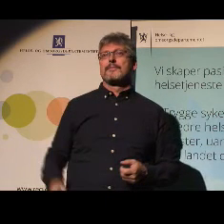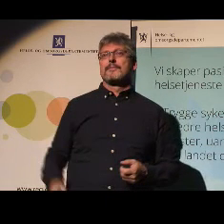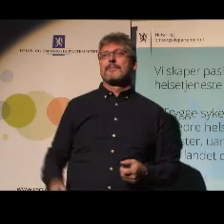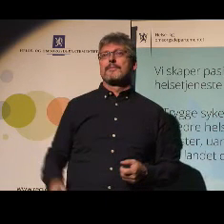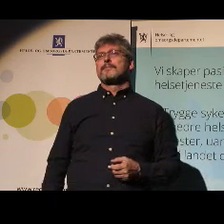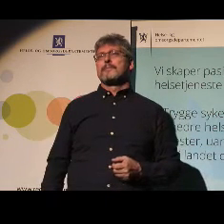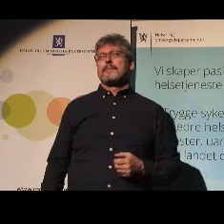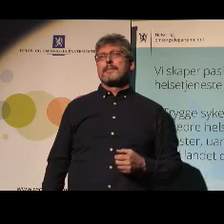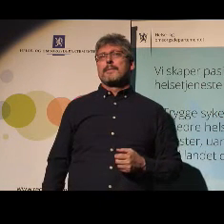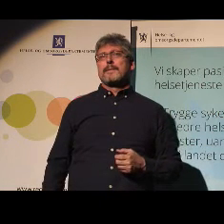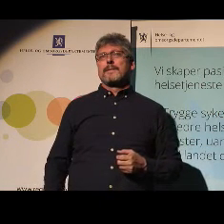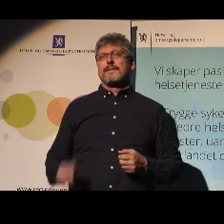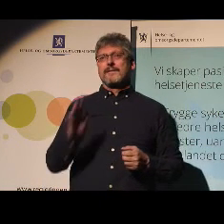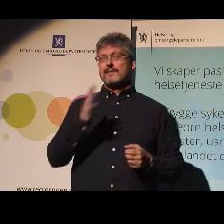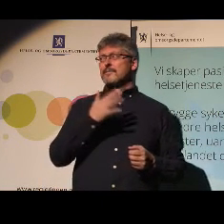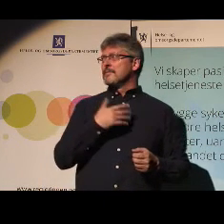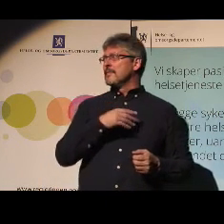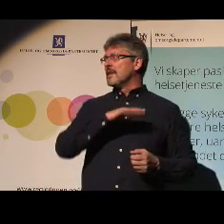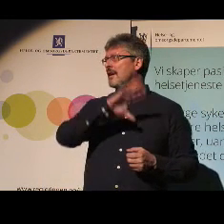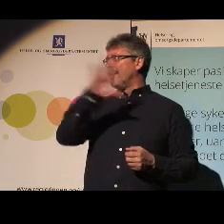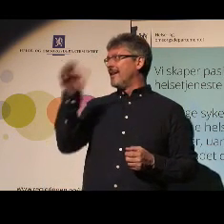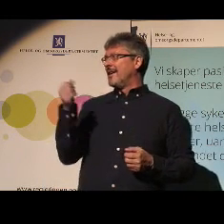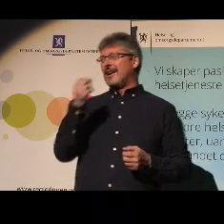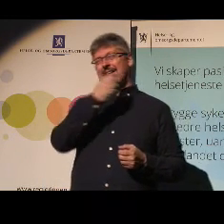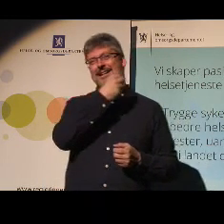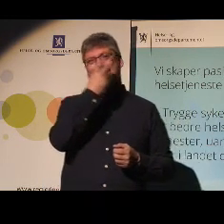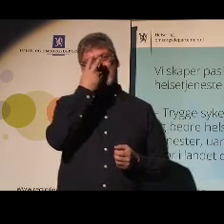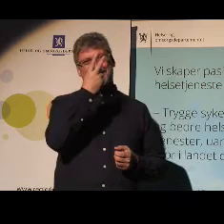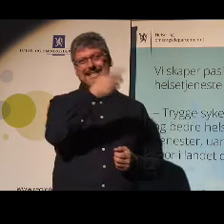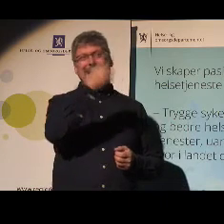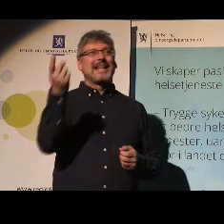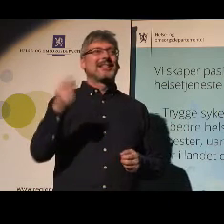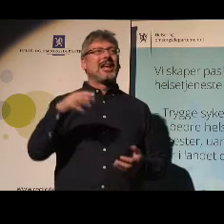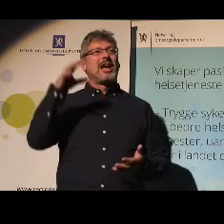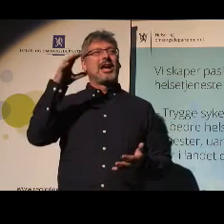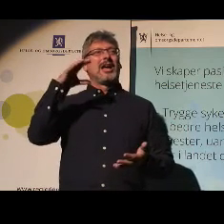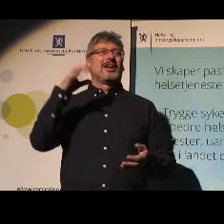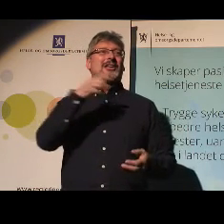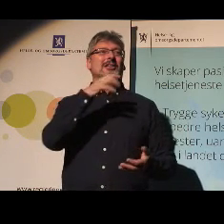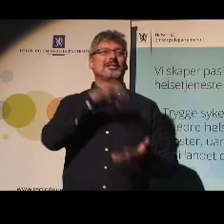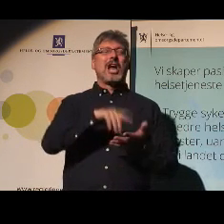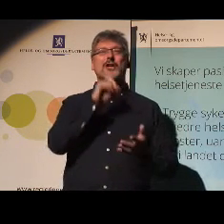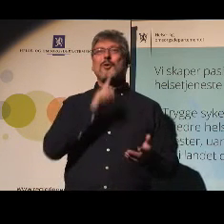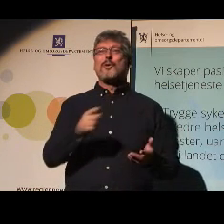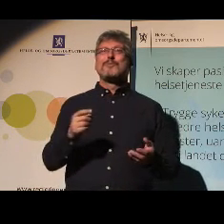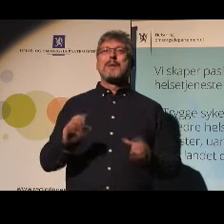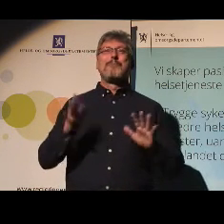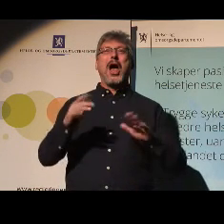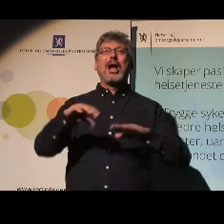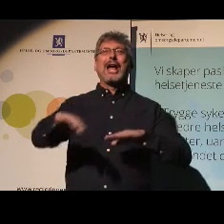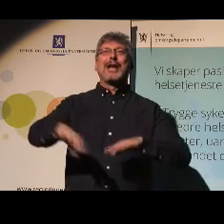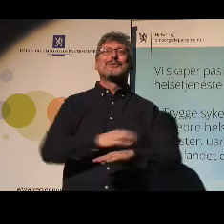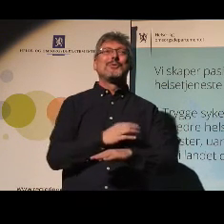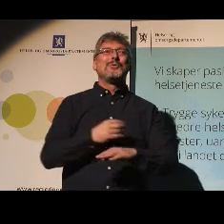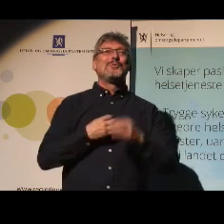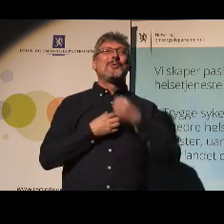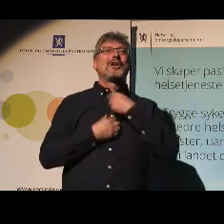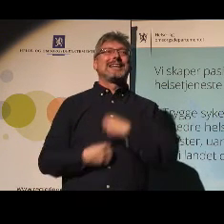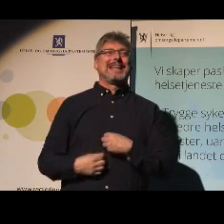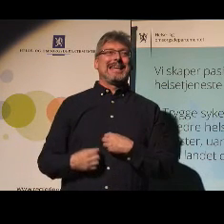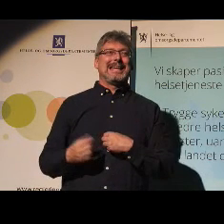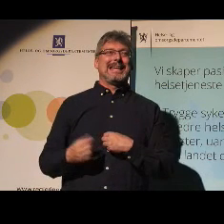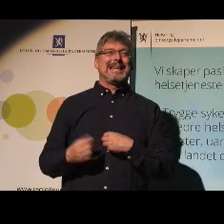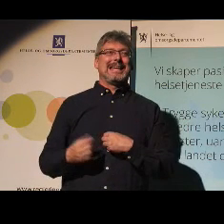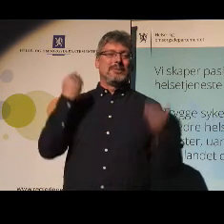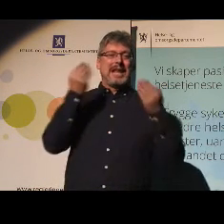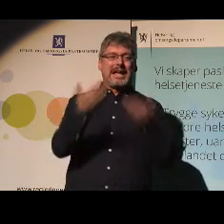sittet alle sammen, statsråder med blanke sko og blanke slips, som legger frem en ny